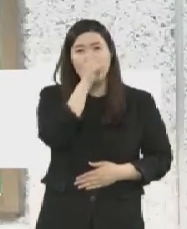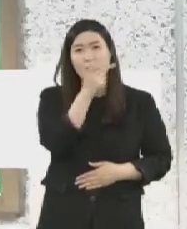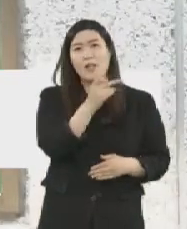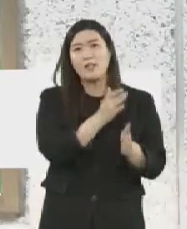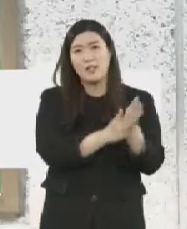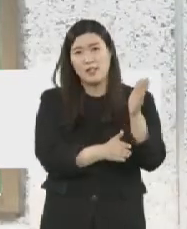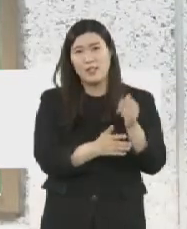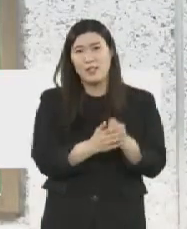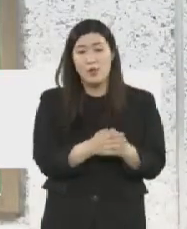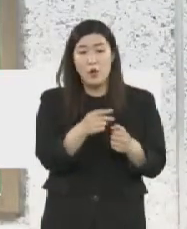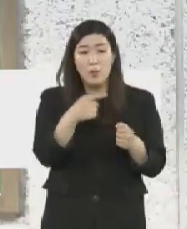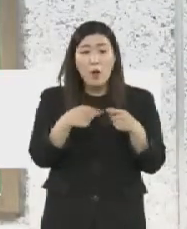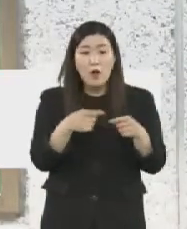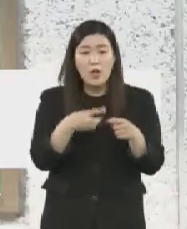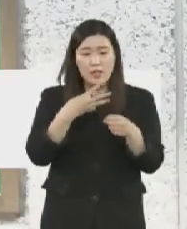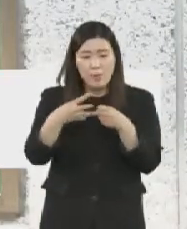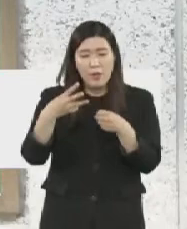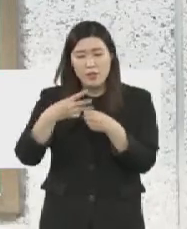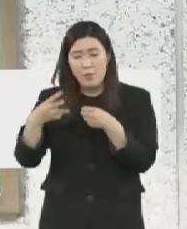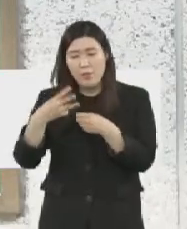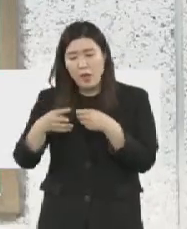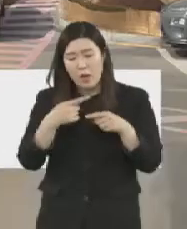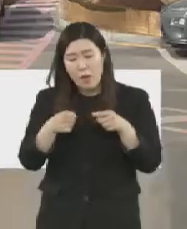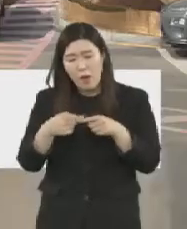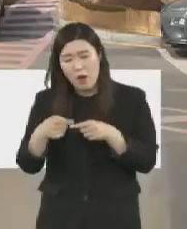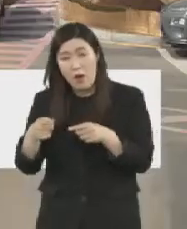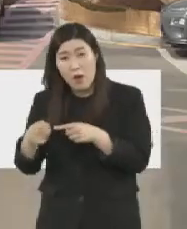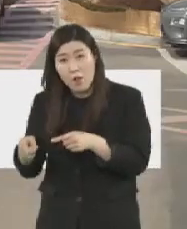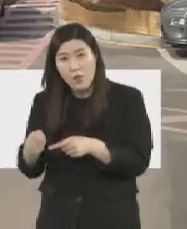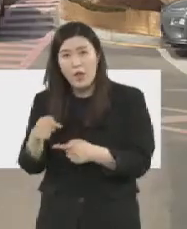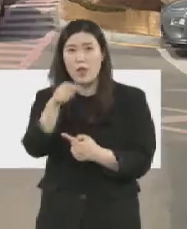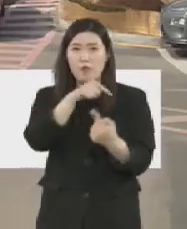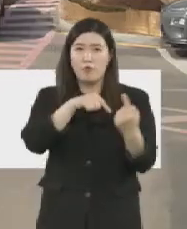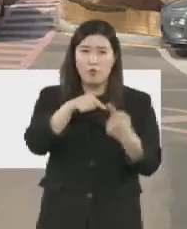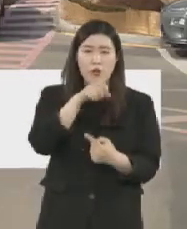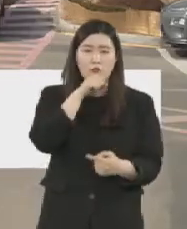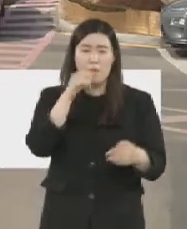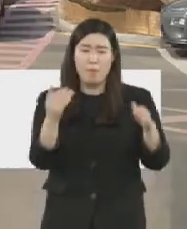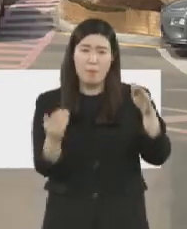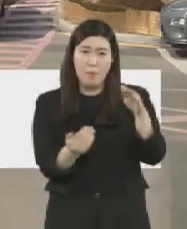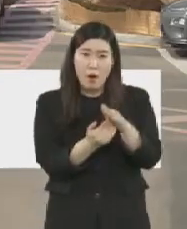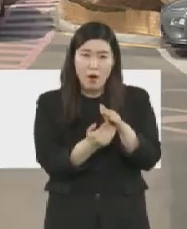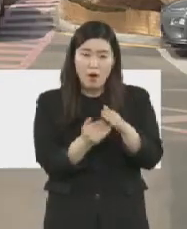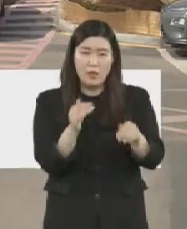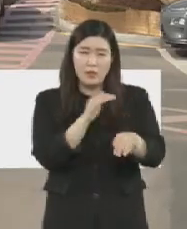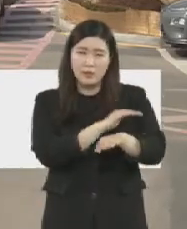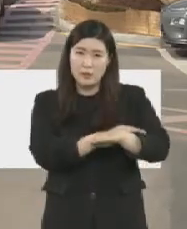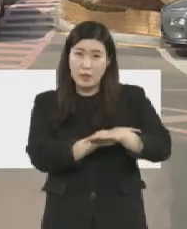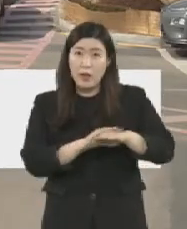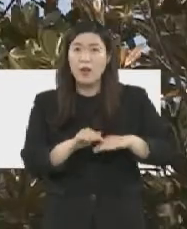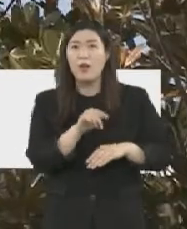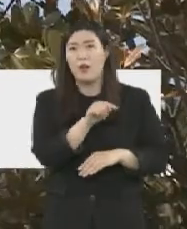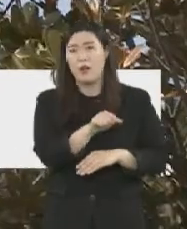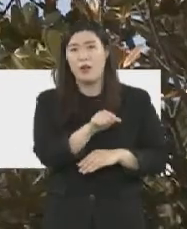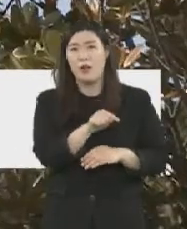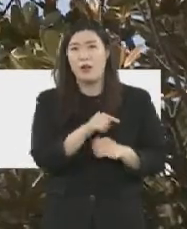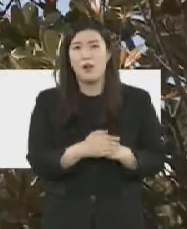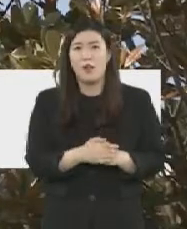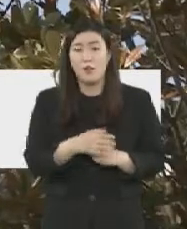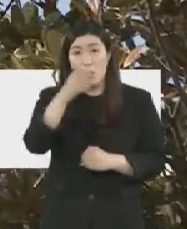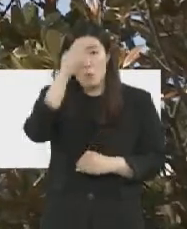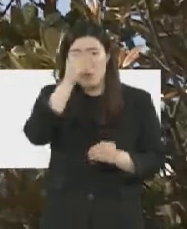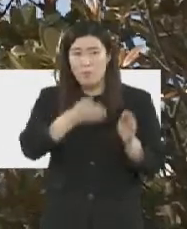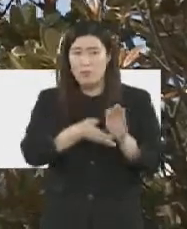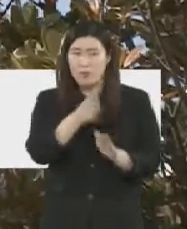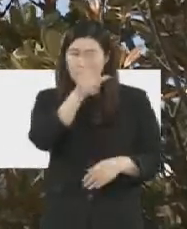이 평가에서 서산시는 평생학습 사업 체계 운영 성과 세계 분야 평가를 통해 평생학습 도시 로서